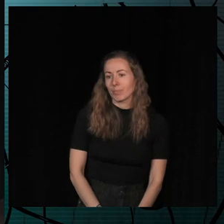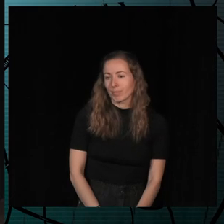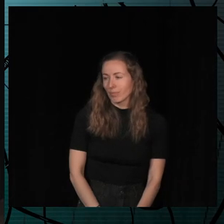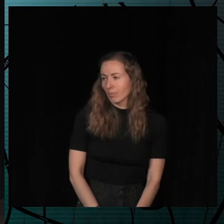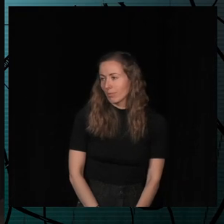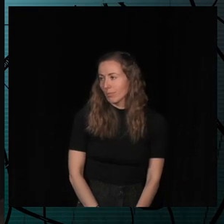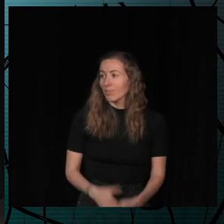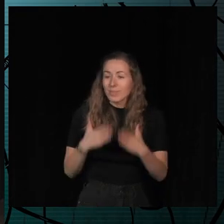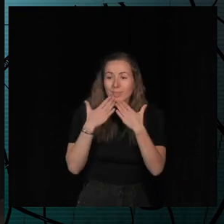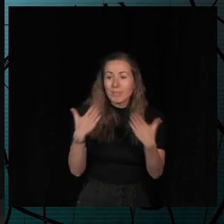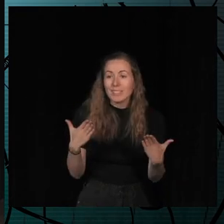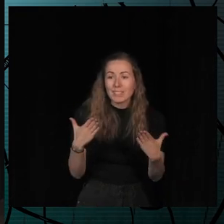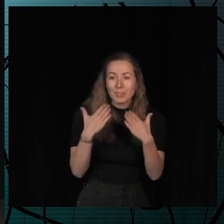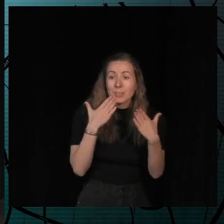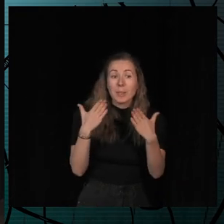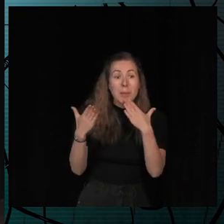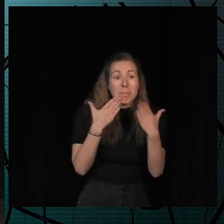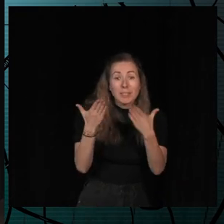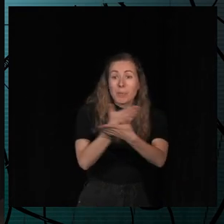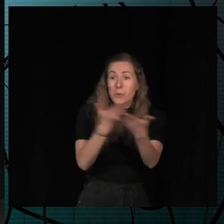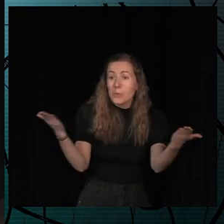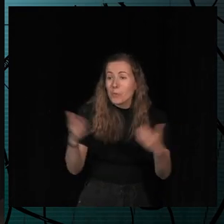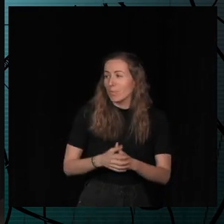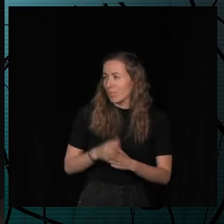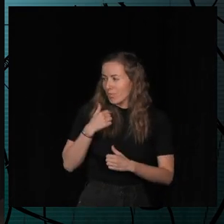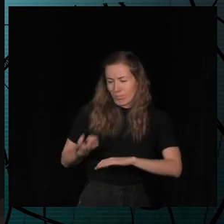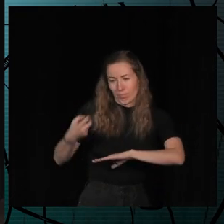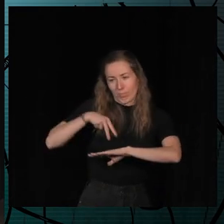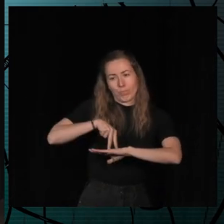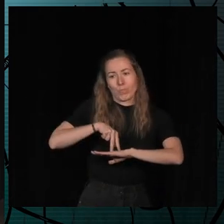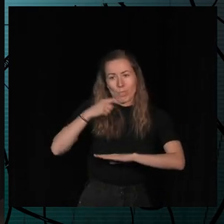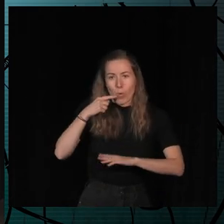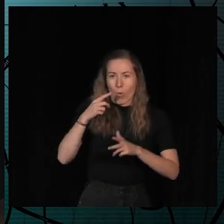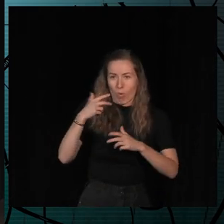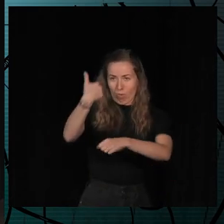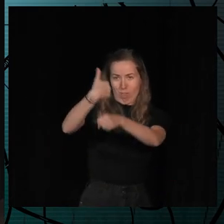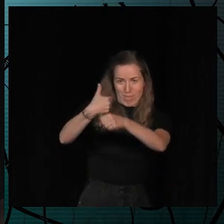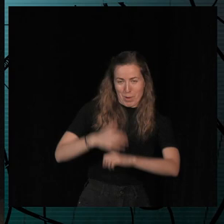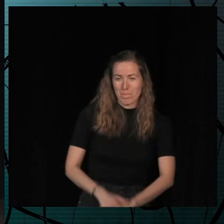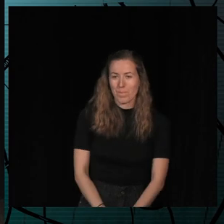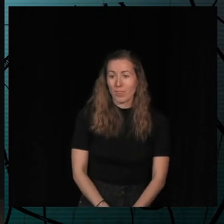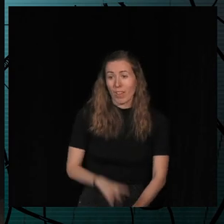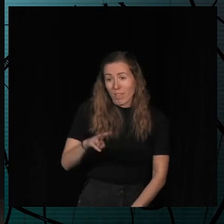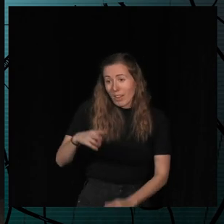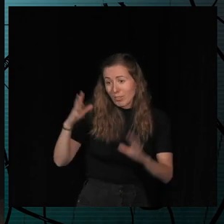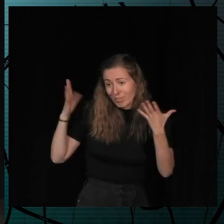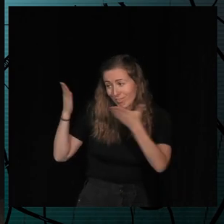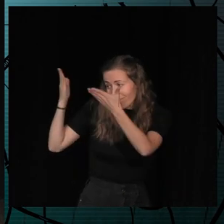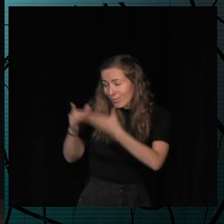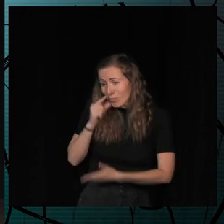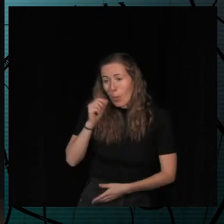merci merci beaucoup à toutes et à tous je vais monter sur la scène pour la vidéo je pense qu'on peut applaudir